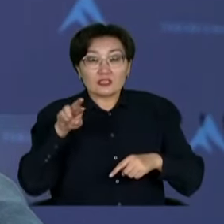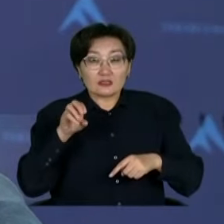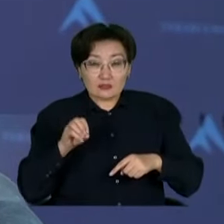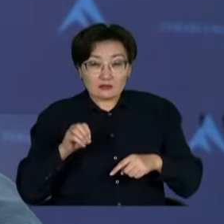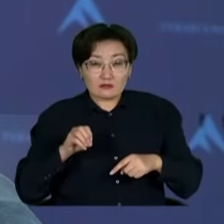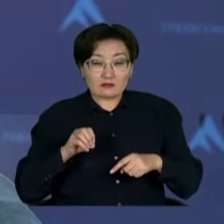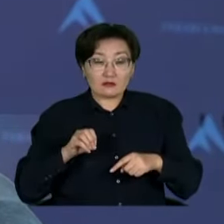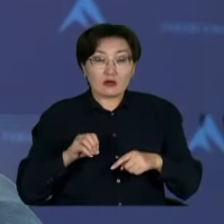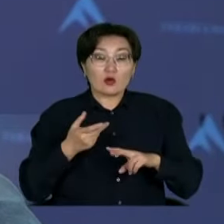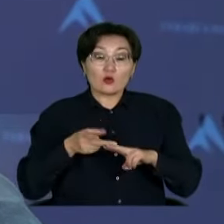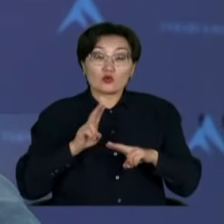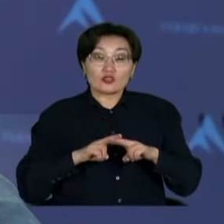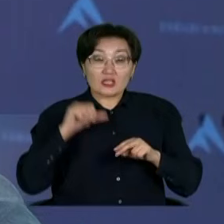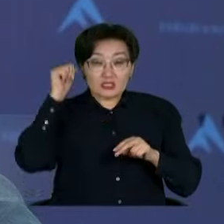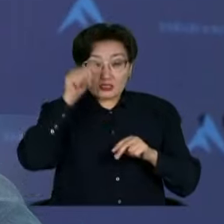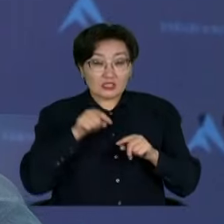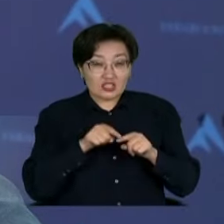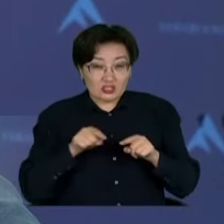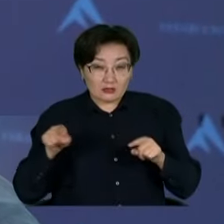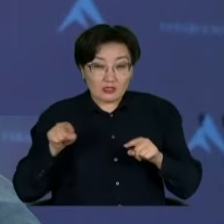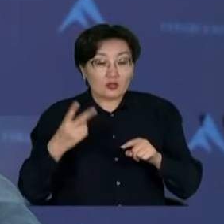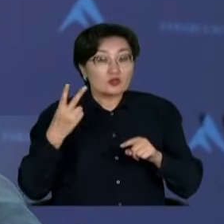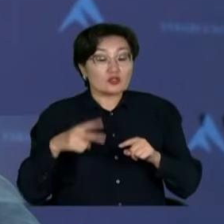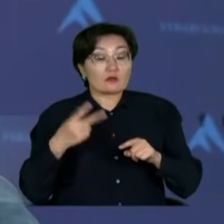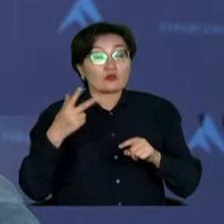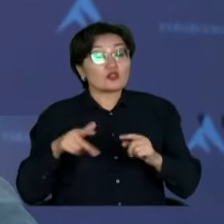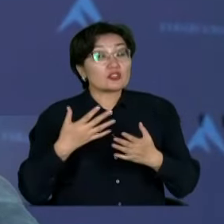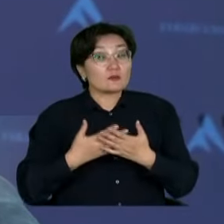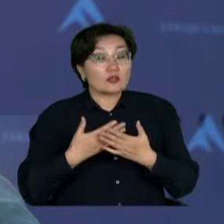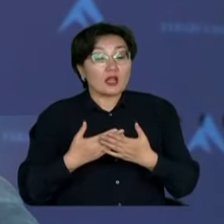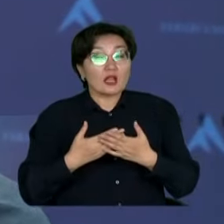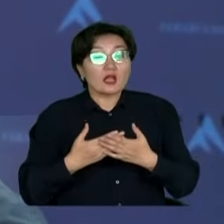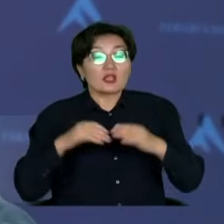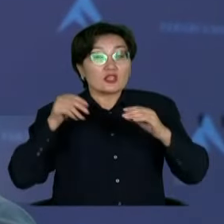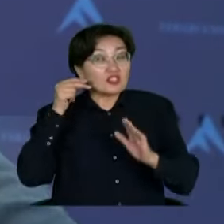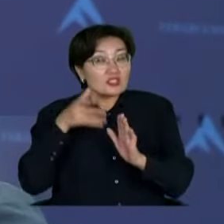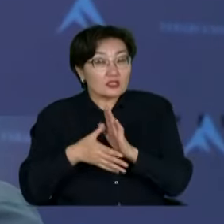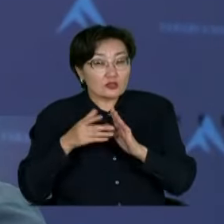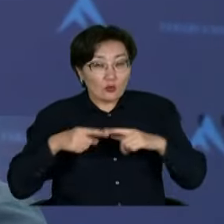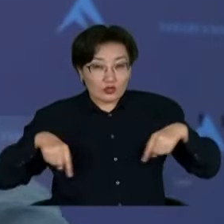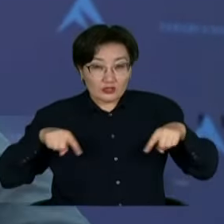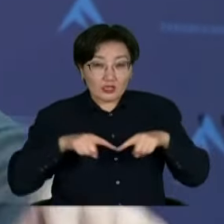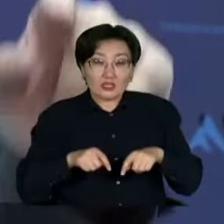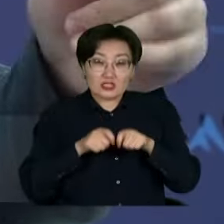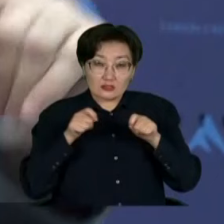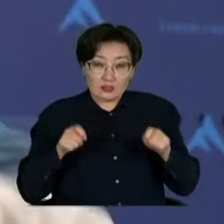Және осы жылдың өзінде 20-30 шамасында лаборатория ашылды, биылдың өзінде. Әлі